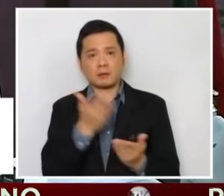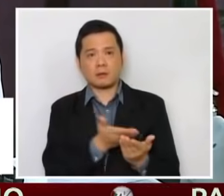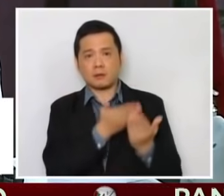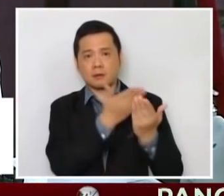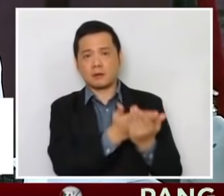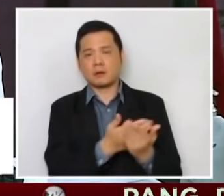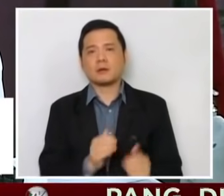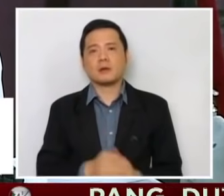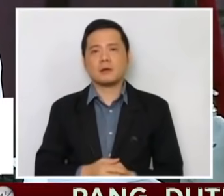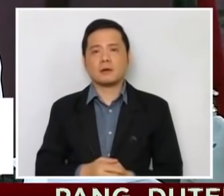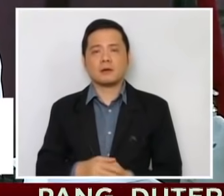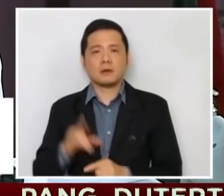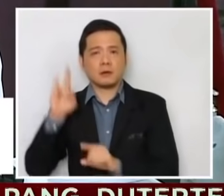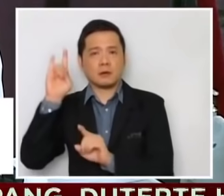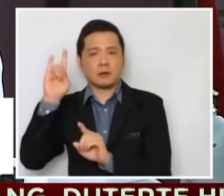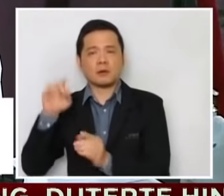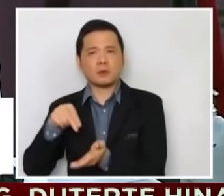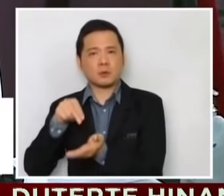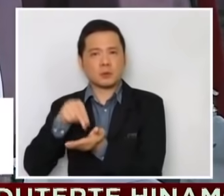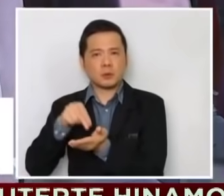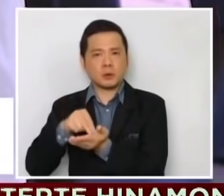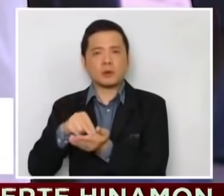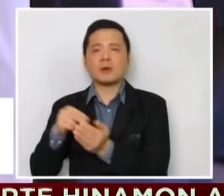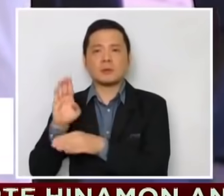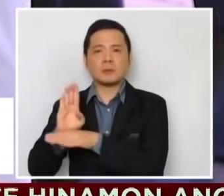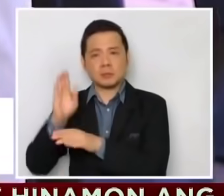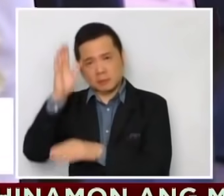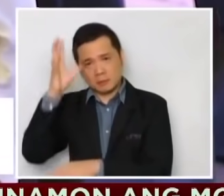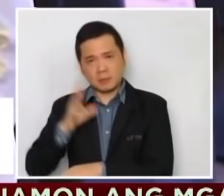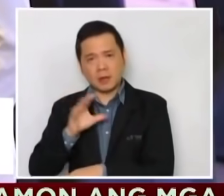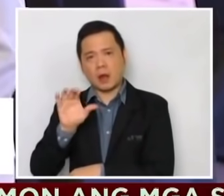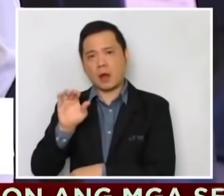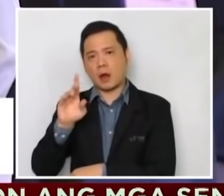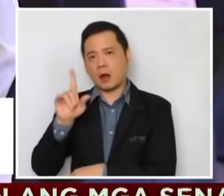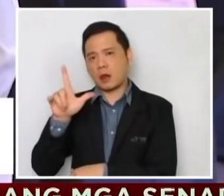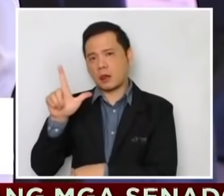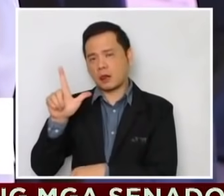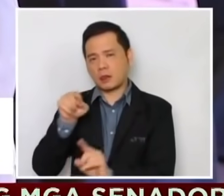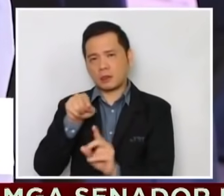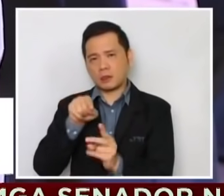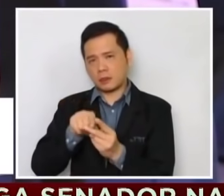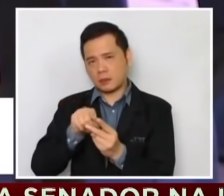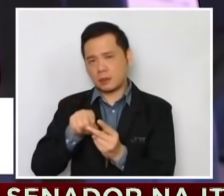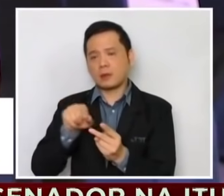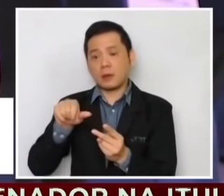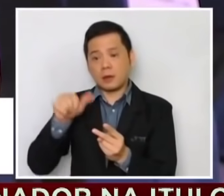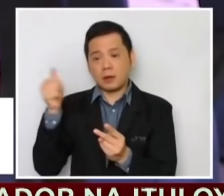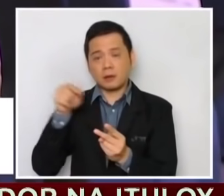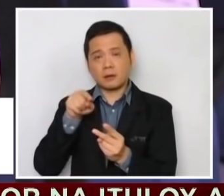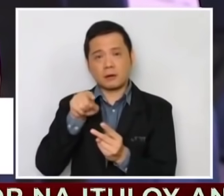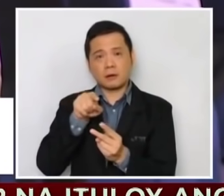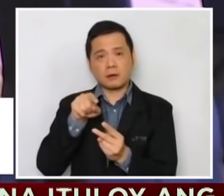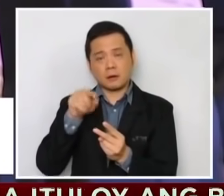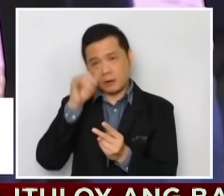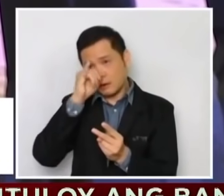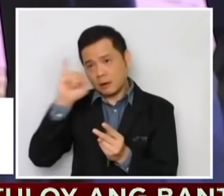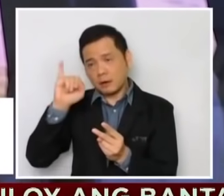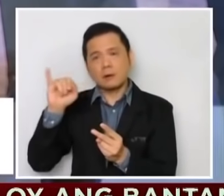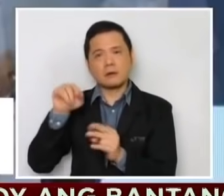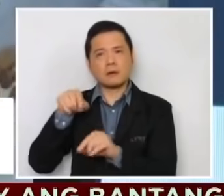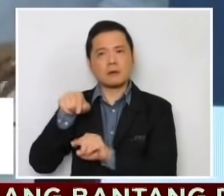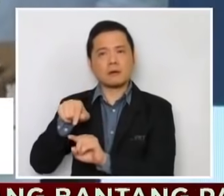broadcaster, nurse at negosyante na si Carl Balita, isa sa mga pambato ng kampo ni Manila Mayor Isko